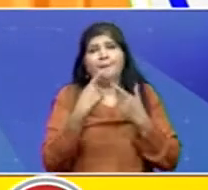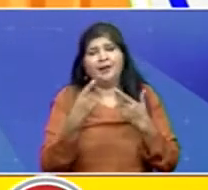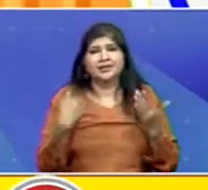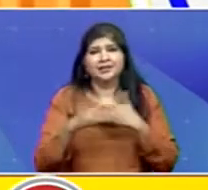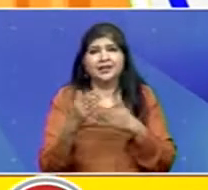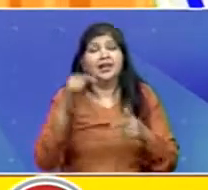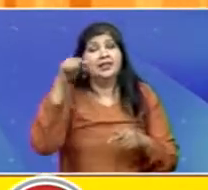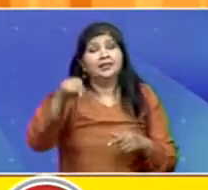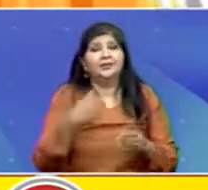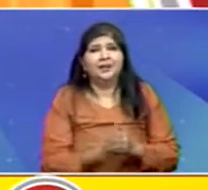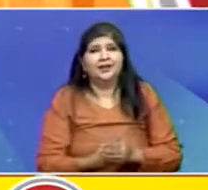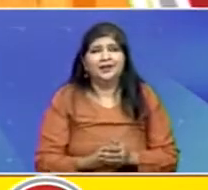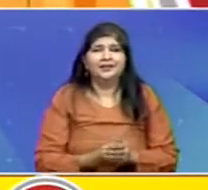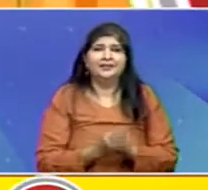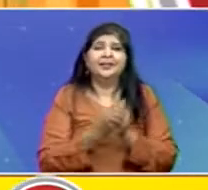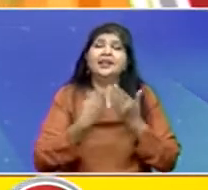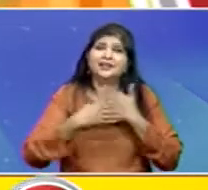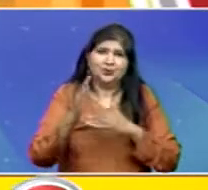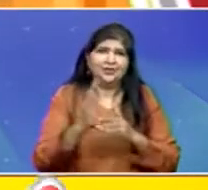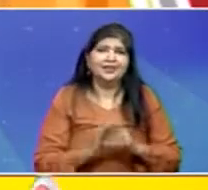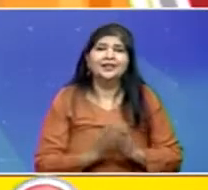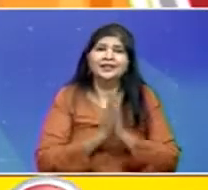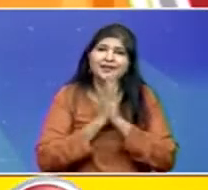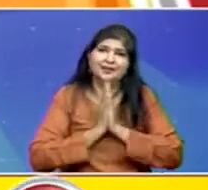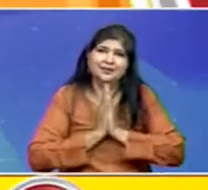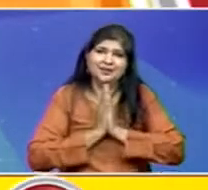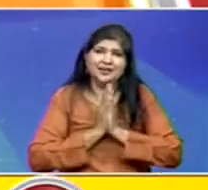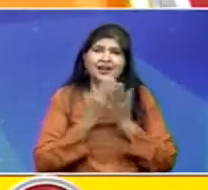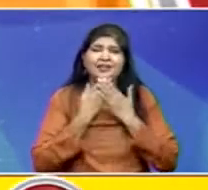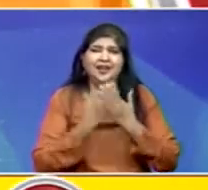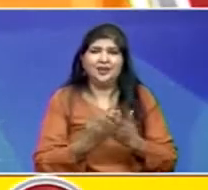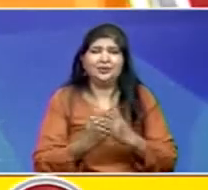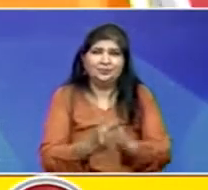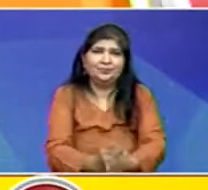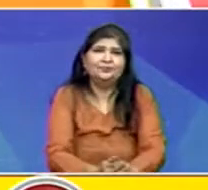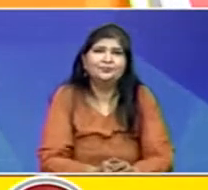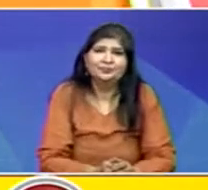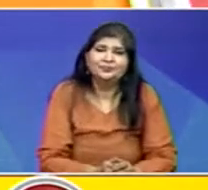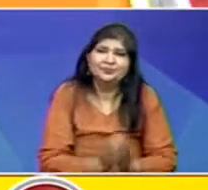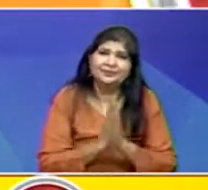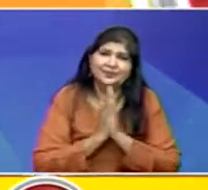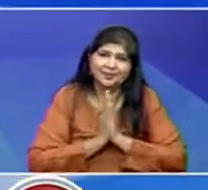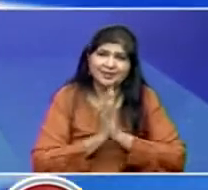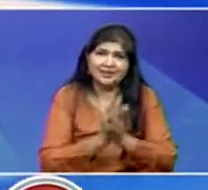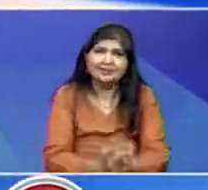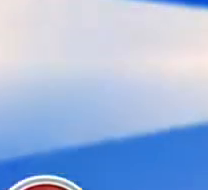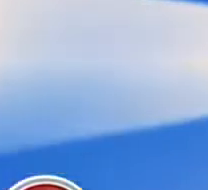तब तक के लिए विदा लेते हैं, बहुत बहुत धन्यवाद, नमस्कार